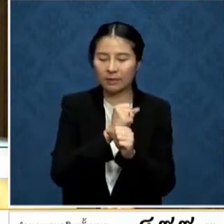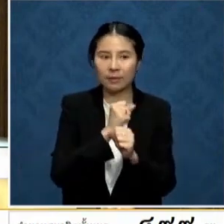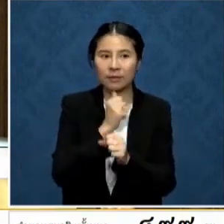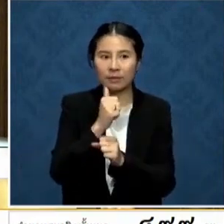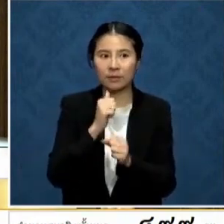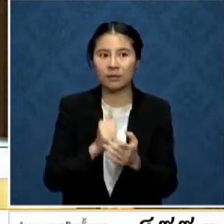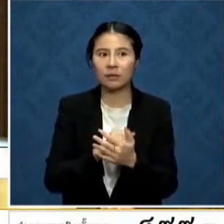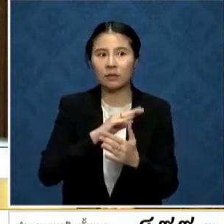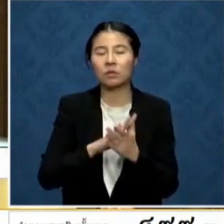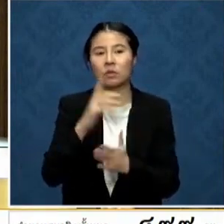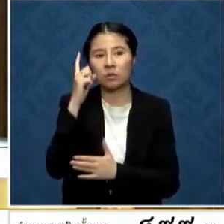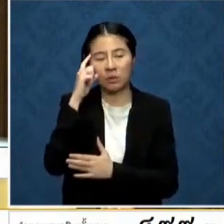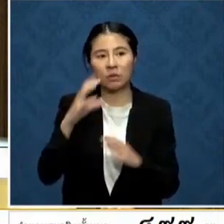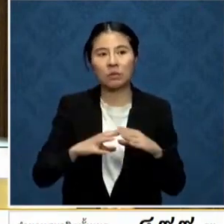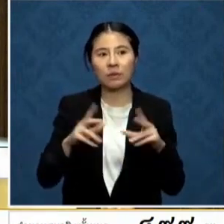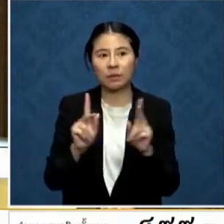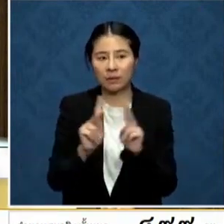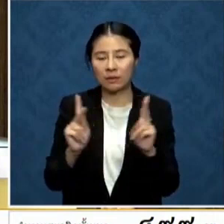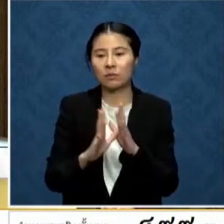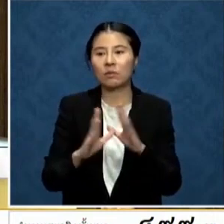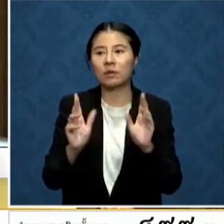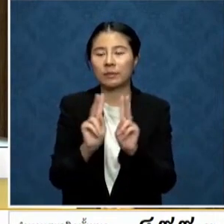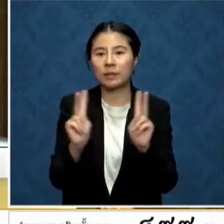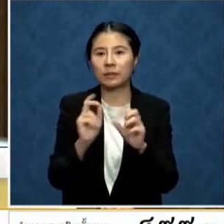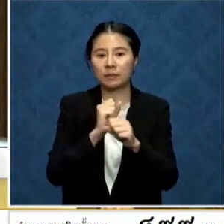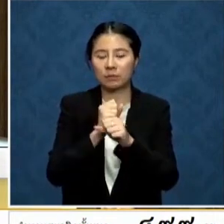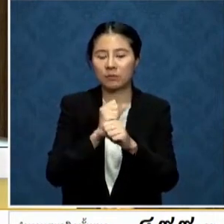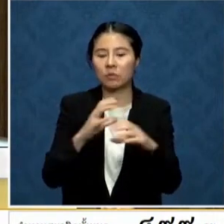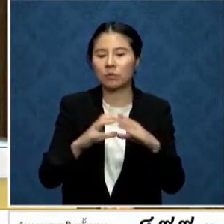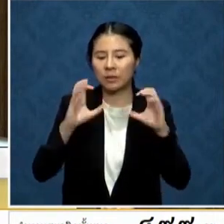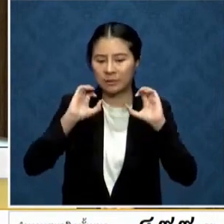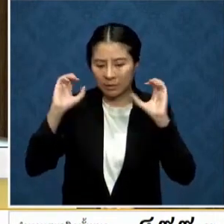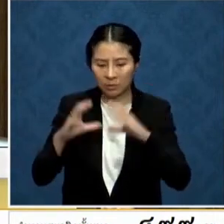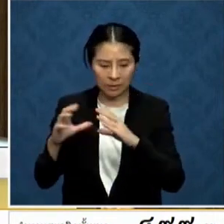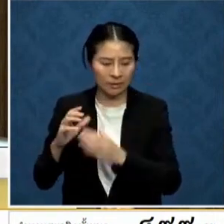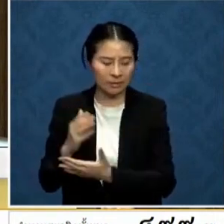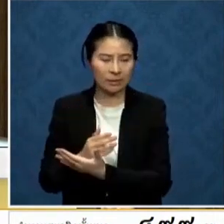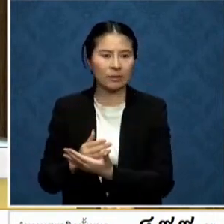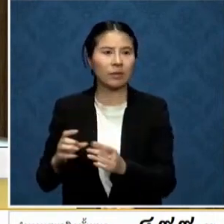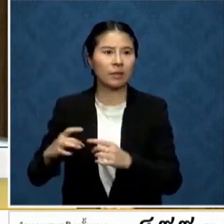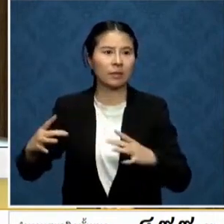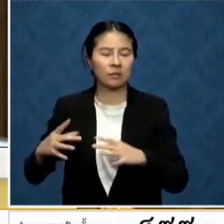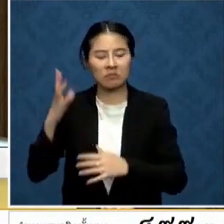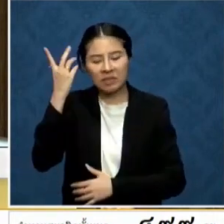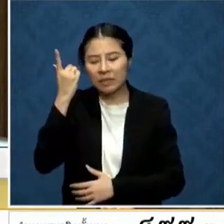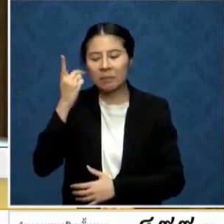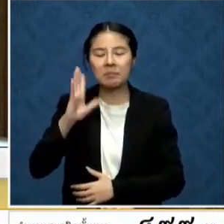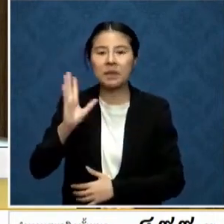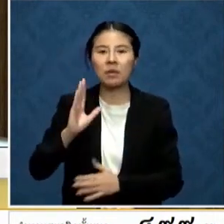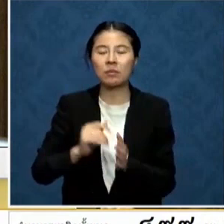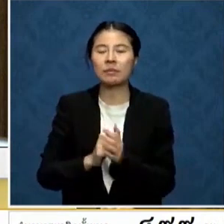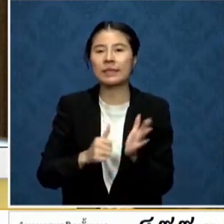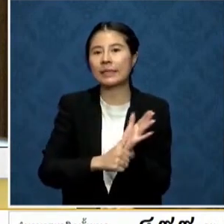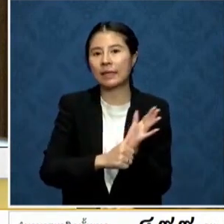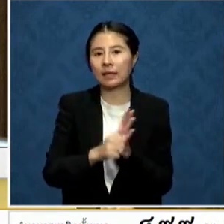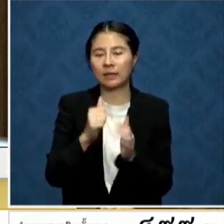รู้อยู่แล้วว่าในคณะกรรมาธิการวิสามัญที่จะตั้งขึ้นมาเนี่ยสสรัฐบาลก็เป็นเสียงส่วนใหญ่นะครับดังนั้นเนี่ยก็ไม่อยากให้ท่านกังวลในประเด็นนี้ส่วนประเด็นที่